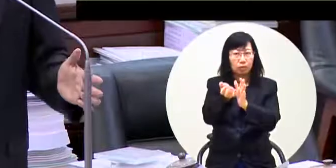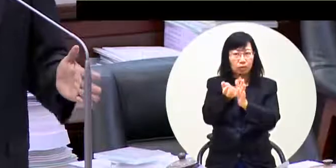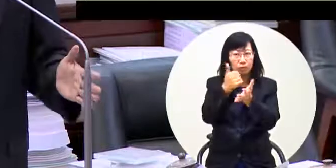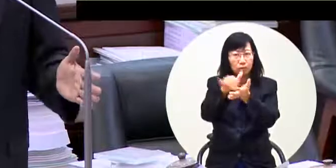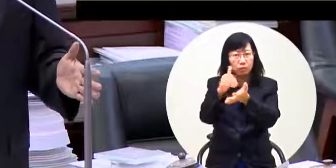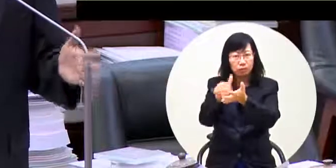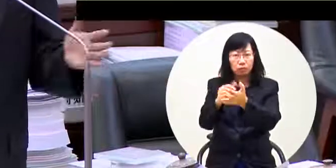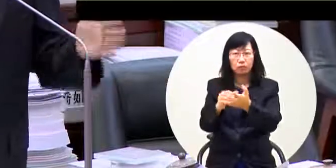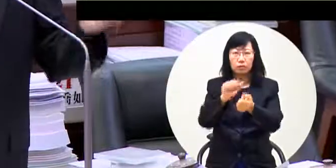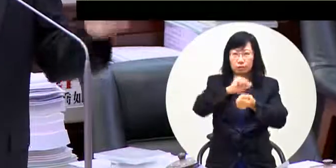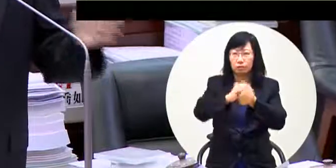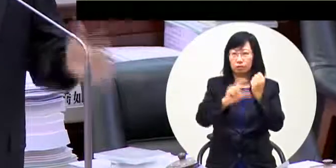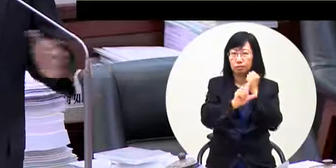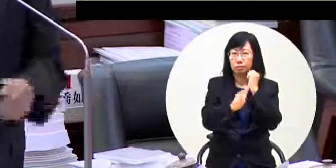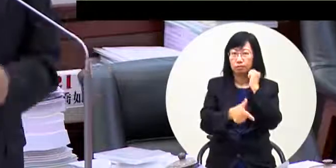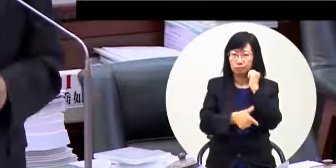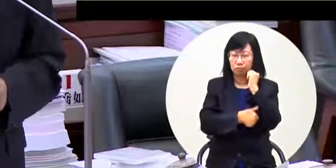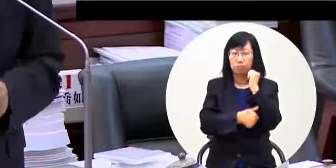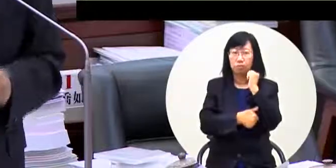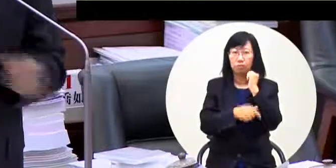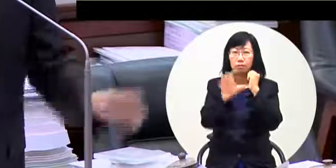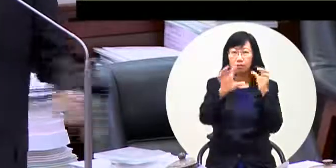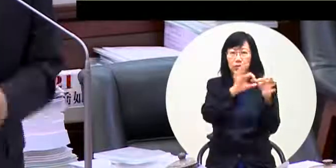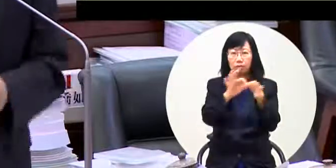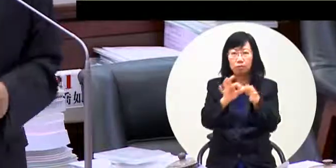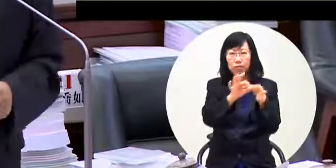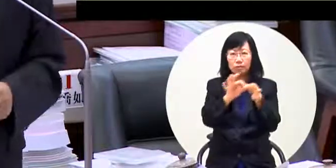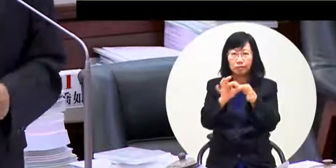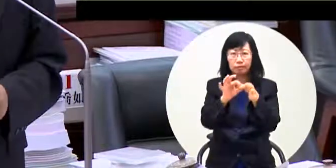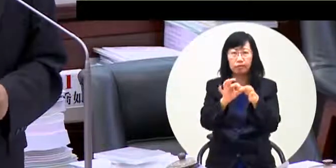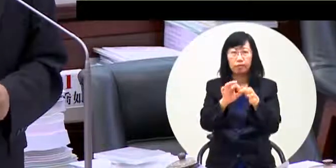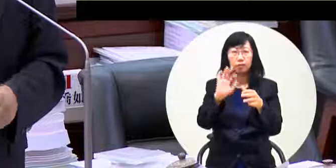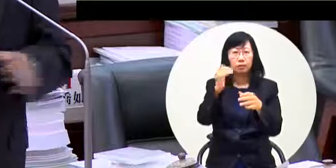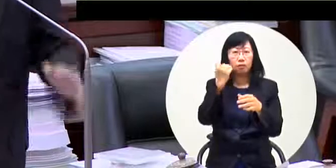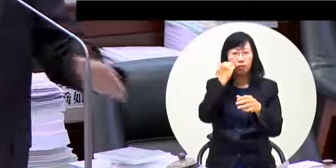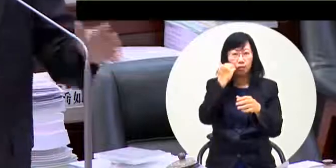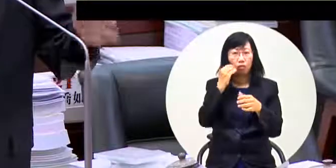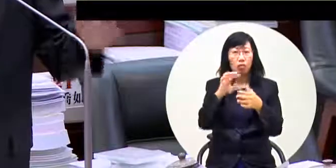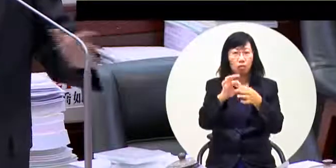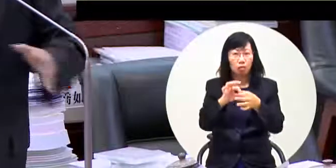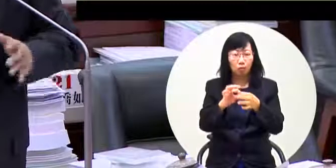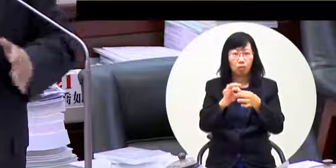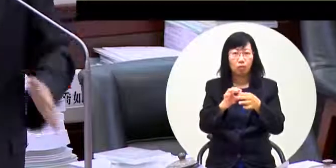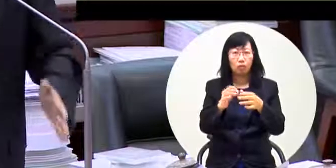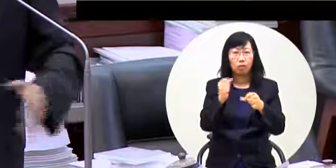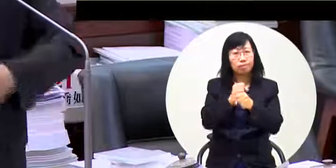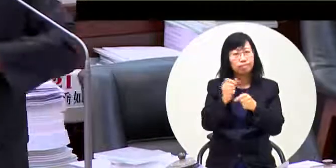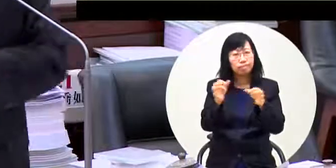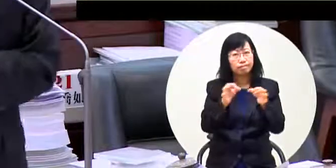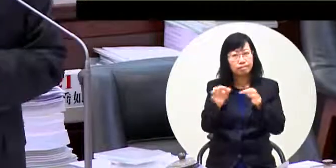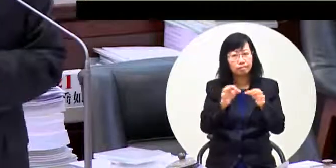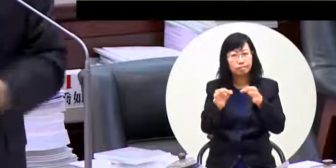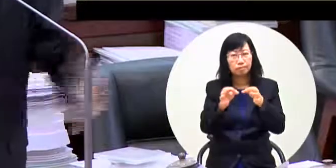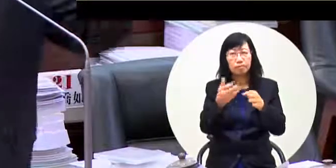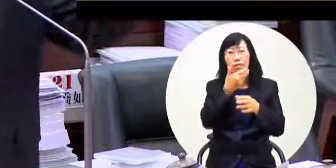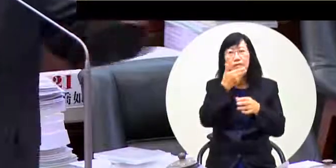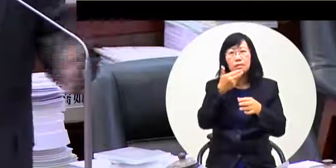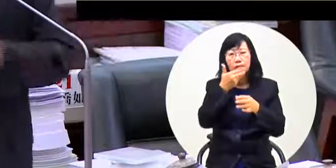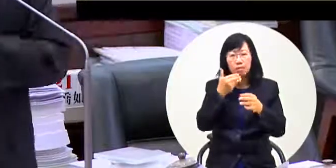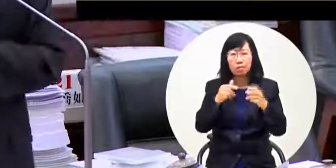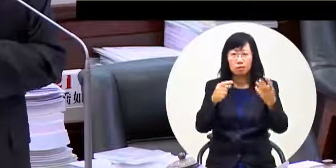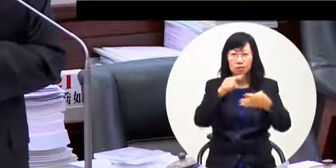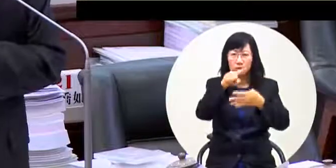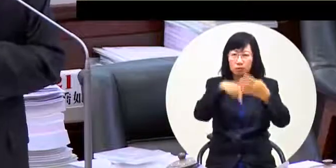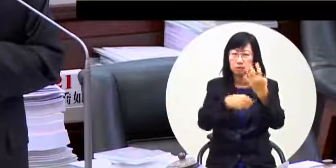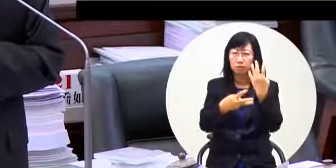说这个盈利事业的面积都一定要计算在当地的县市，哦，安尼就搁